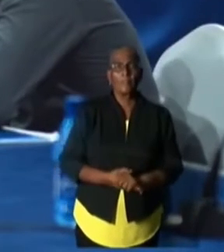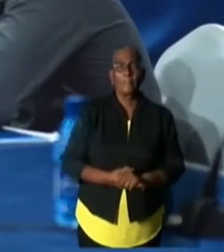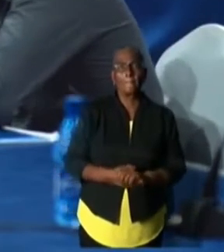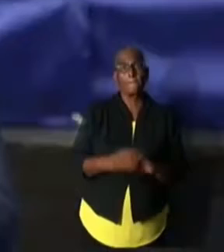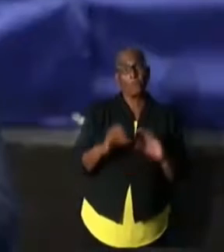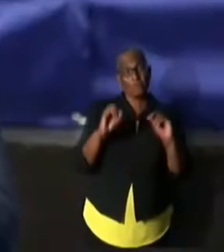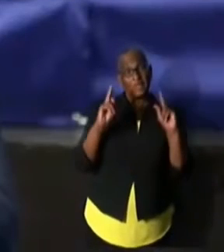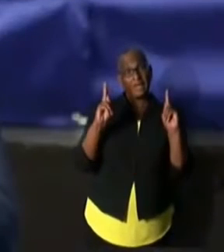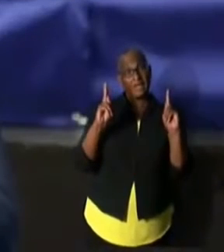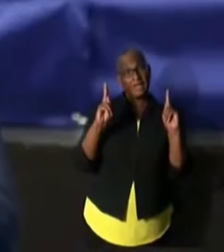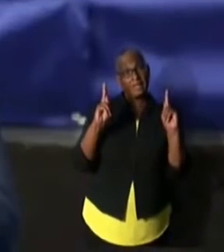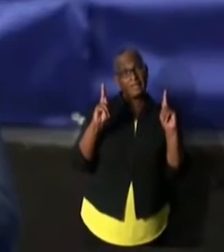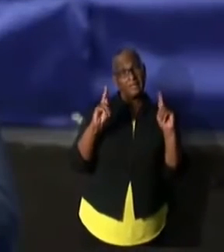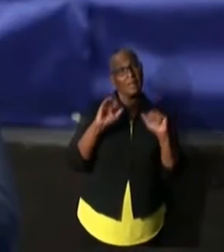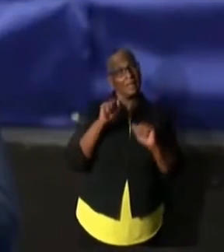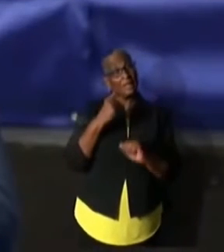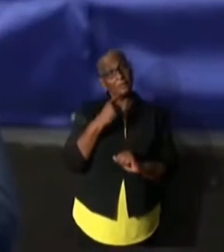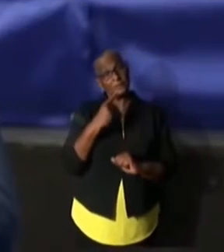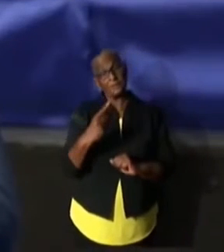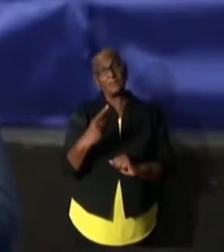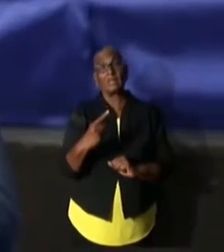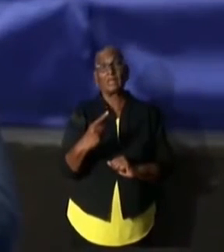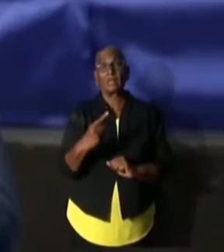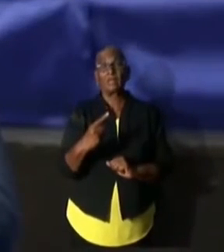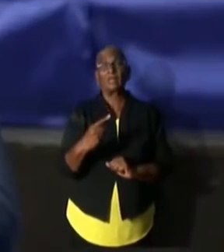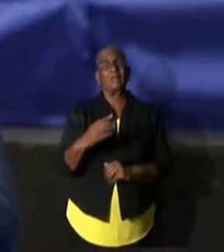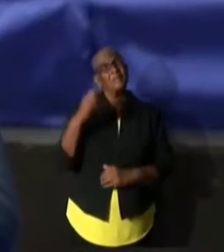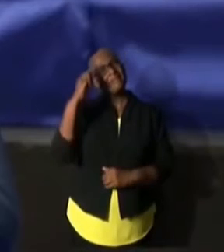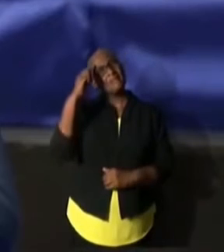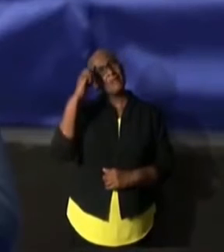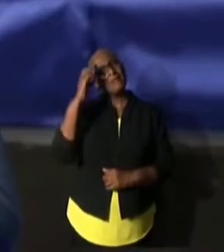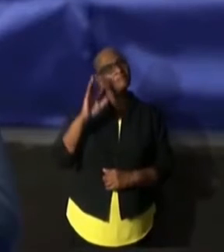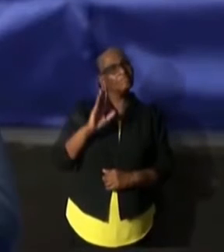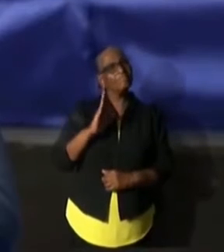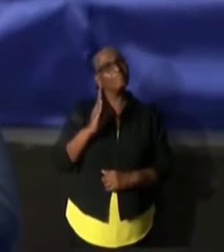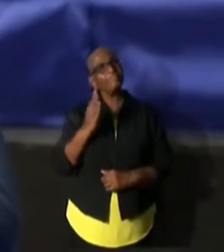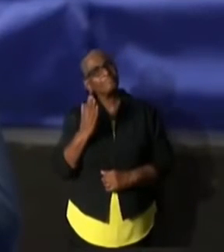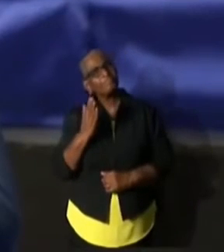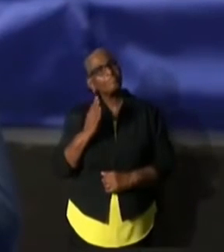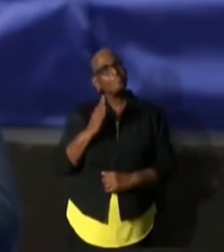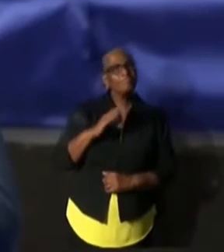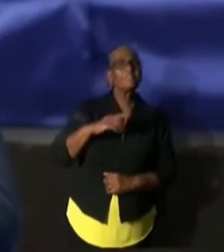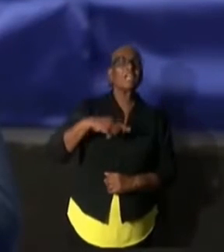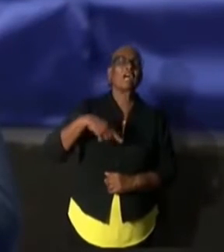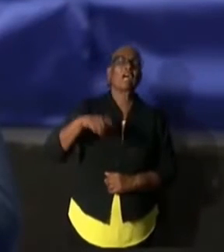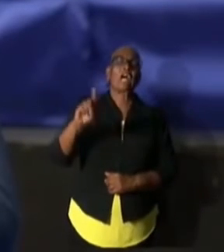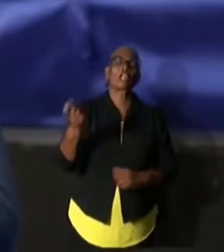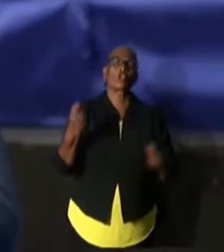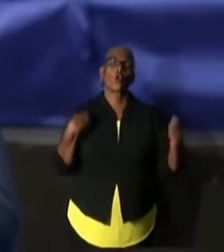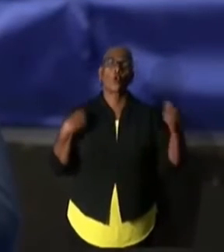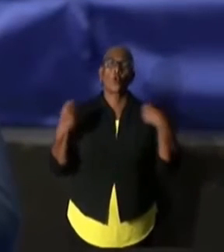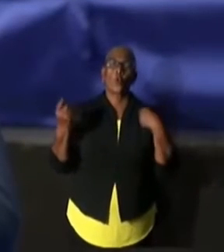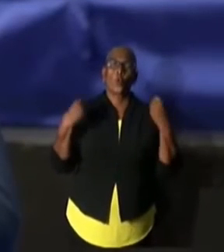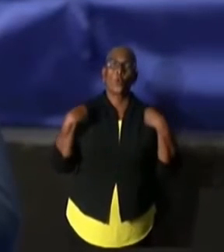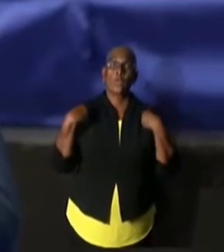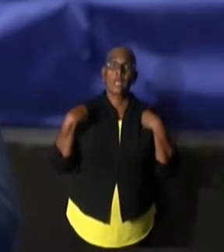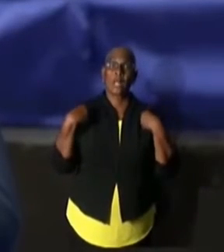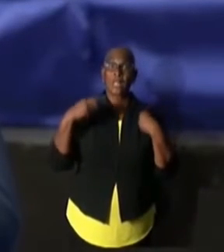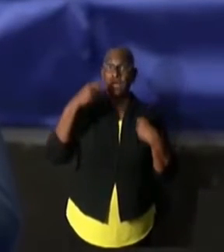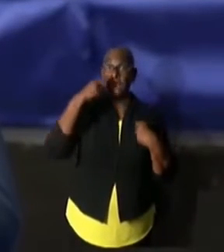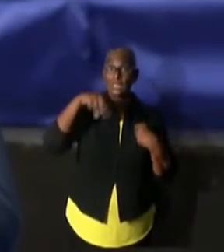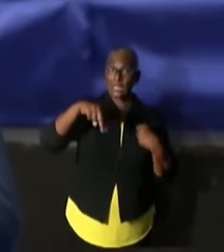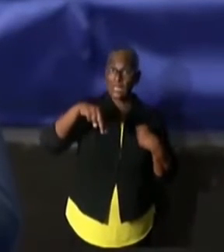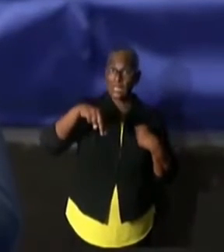Oké, dus wat er nu ook gezegd wordt is dat men het vermoeden heeft dat deze mensen inkopen waren komen doen in Nikeri om weer terug te gaan. En